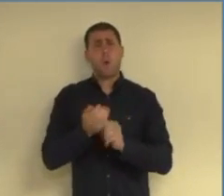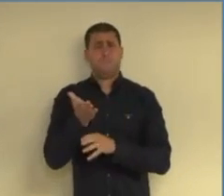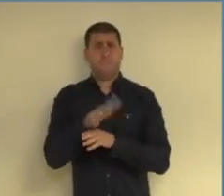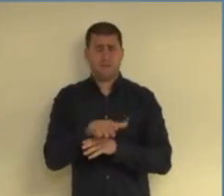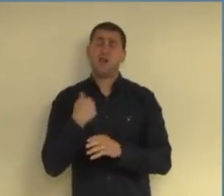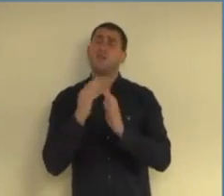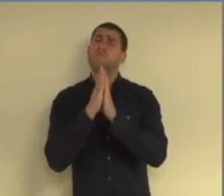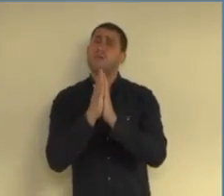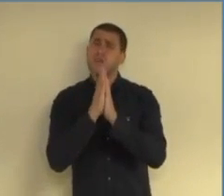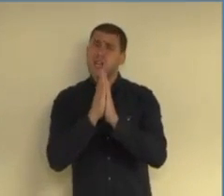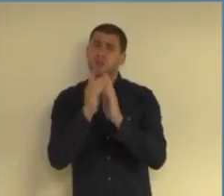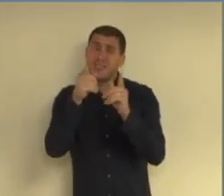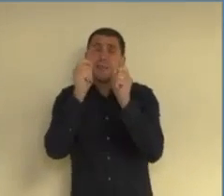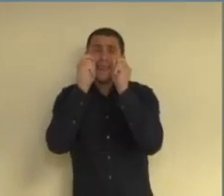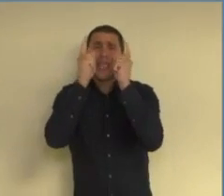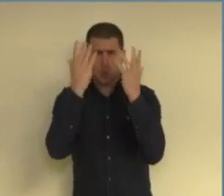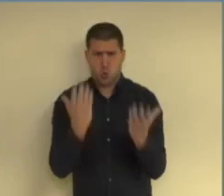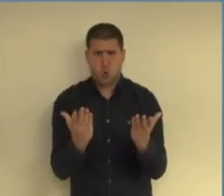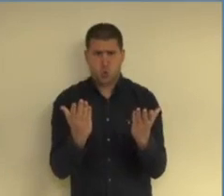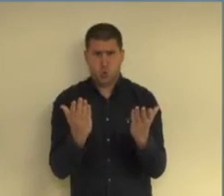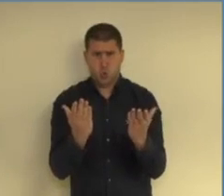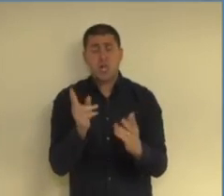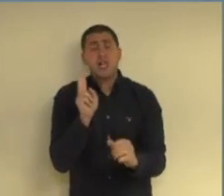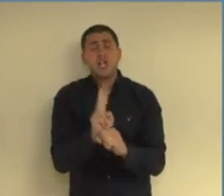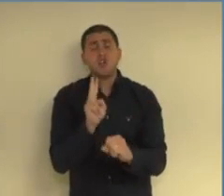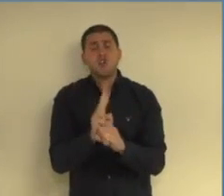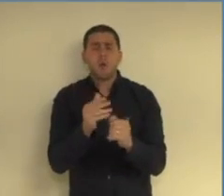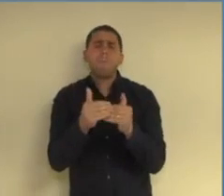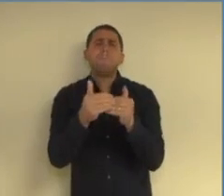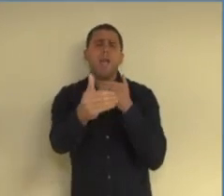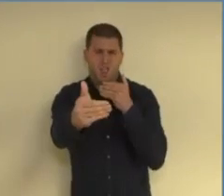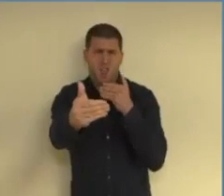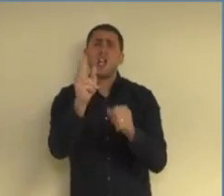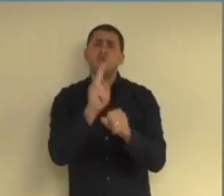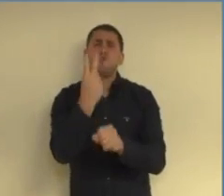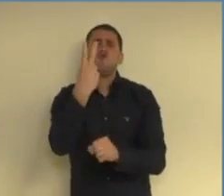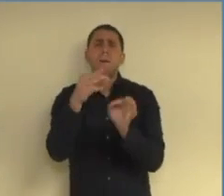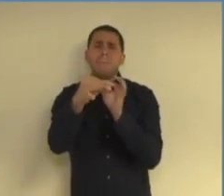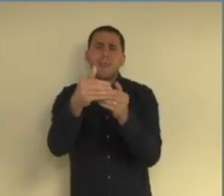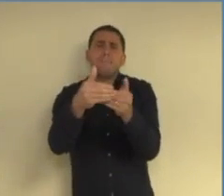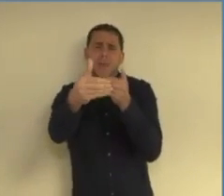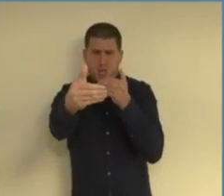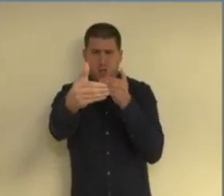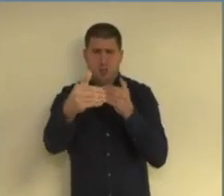אני מבקש מכם להתעורר. שימרו על המרחק, שימרו על שני המטר.